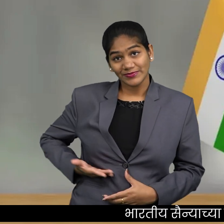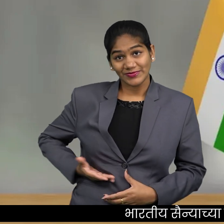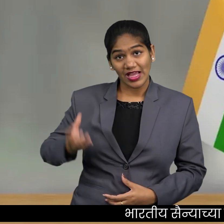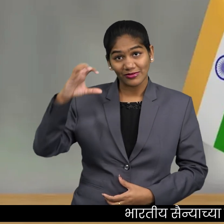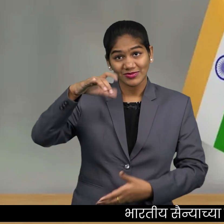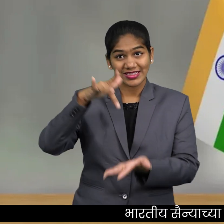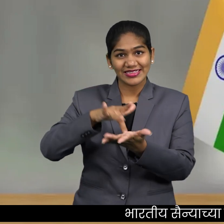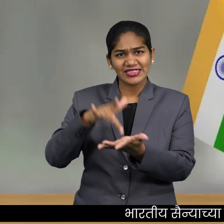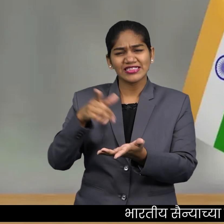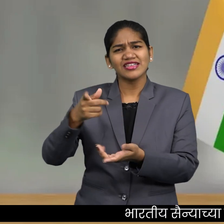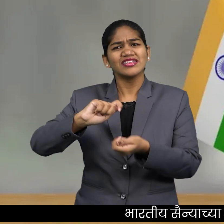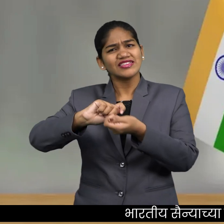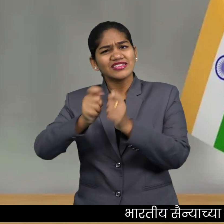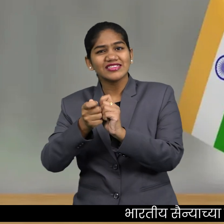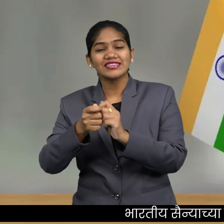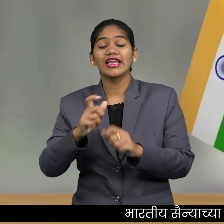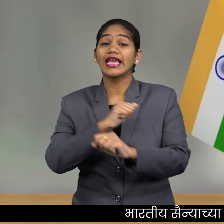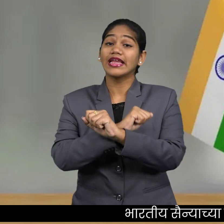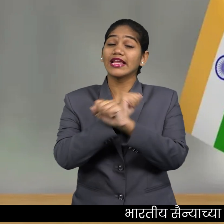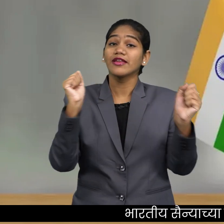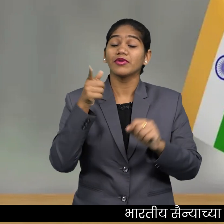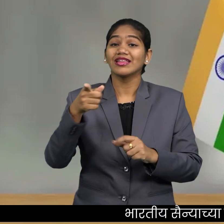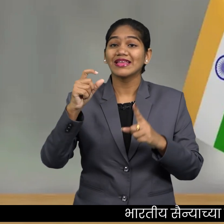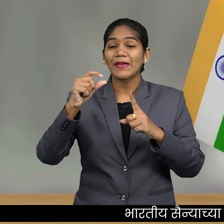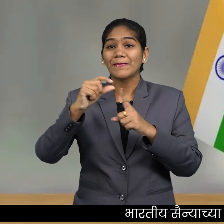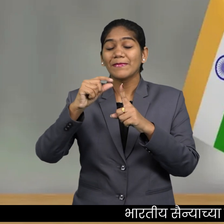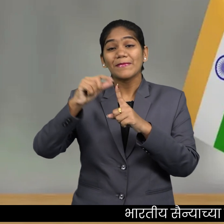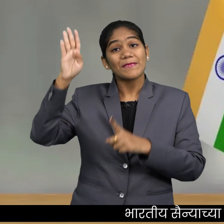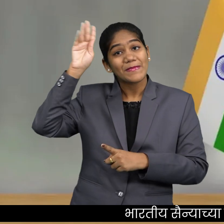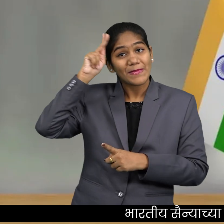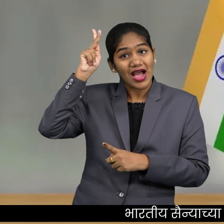भारतीय सैन्याच्या मदतीने बांगलादेश 1971 मध्ये